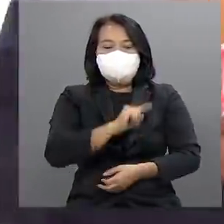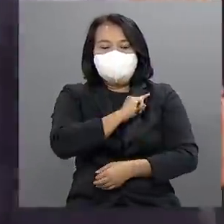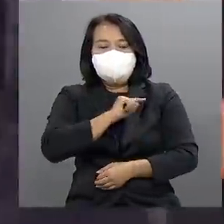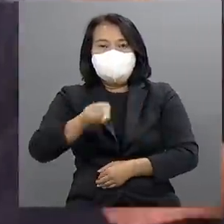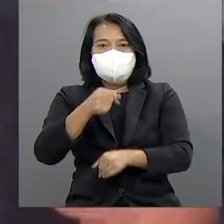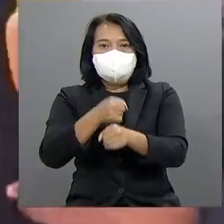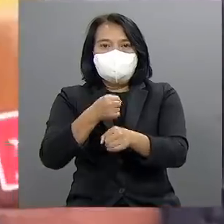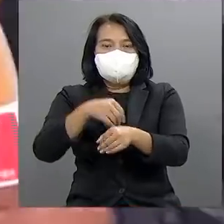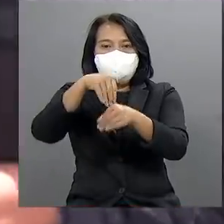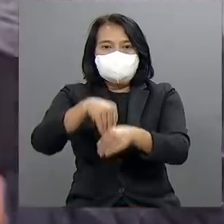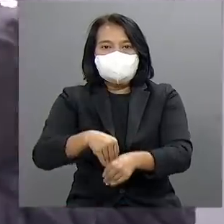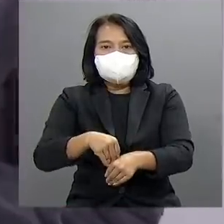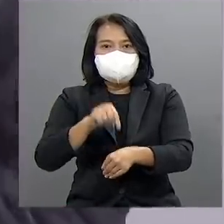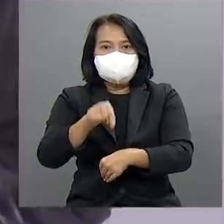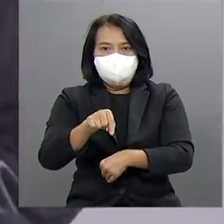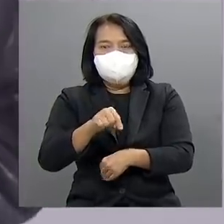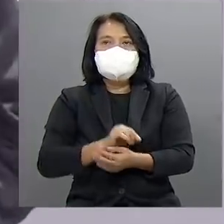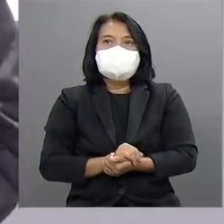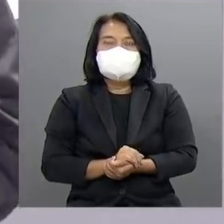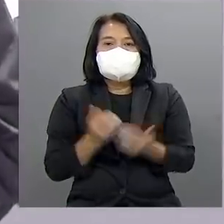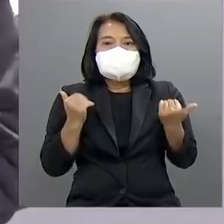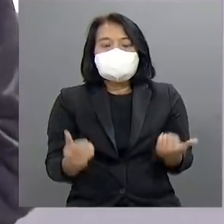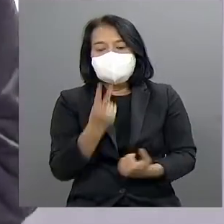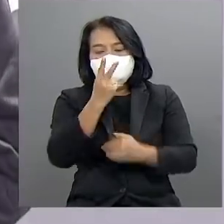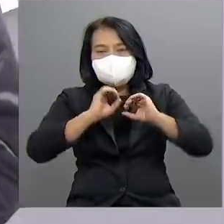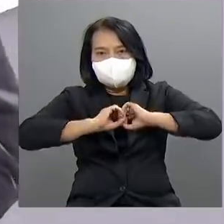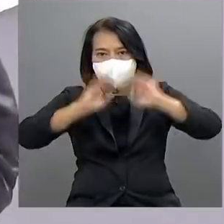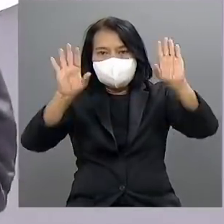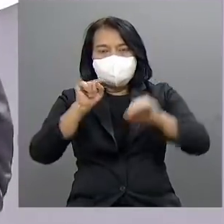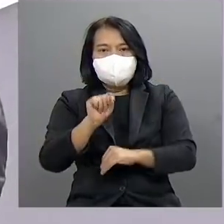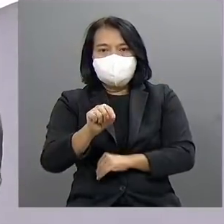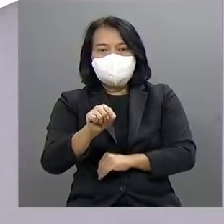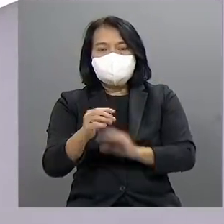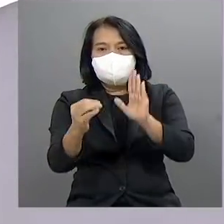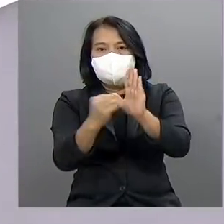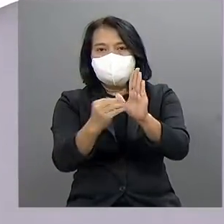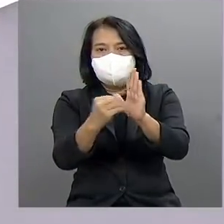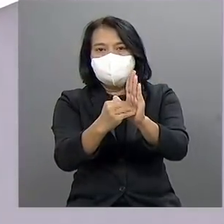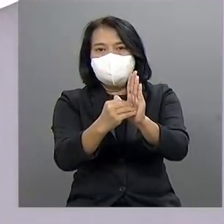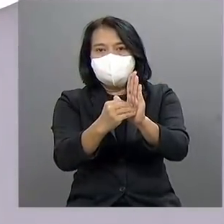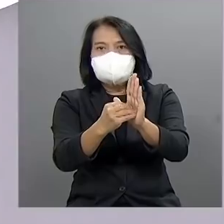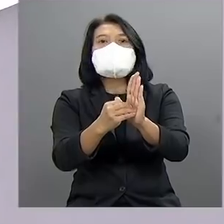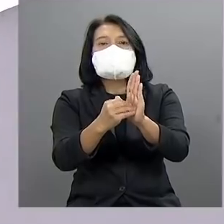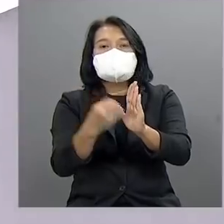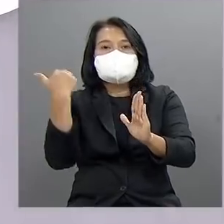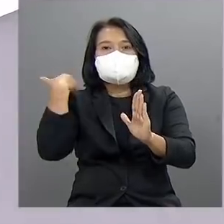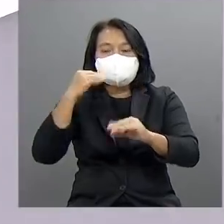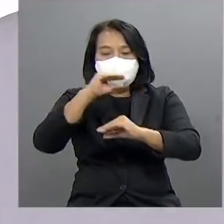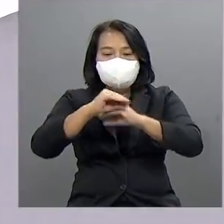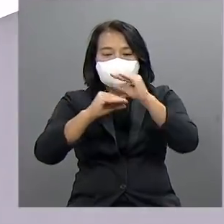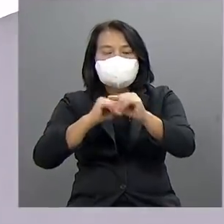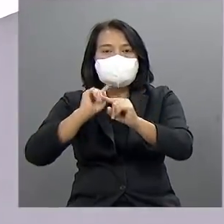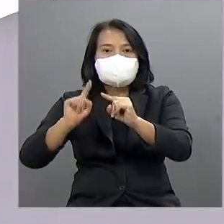แต่วันอย่างน้อยๆวันนี้ค่ะทำให้เห็นภาพชัดมากขึ้นว่ากรุงเทพมหานครยังคงมีอีกหลายโครงการที่ยังคงเป็นปัญห